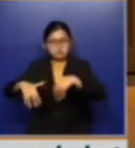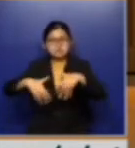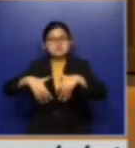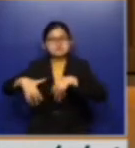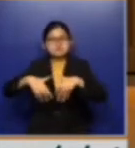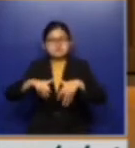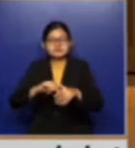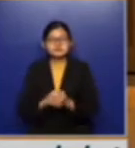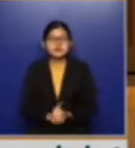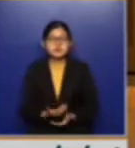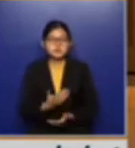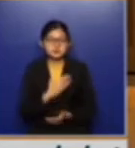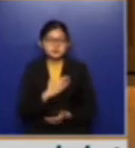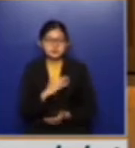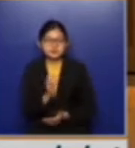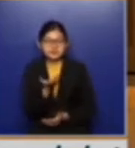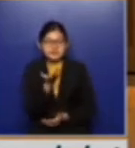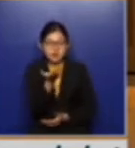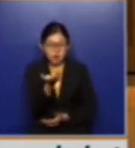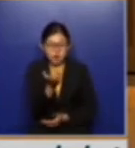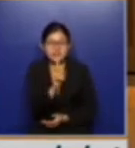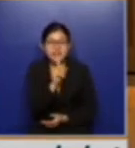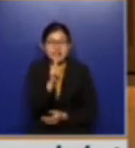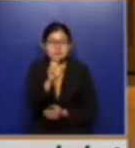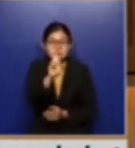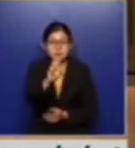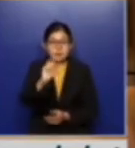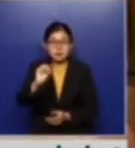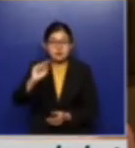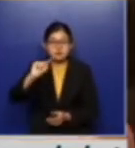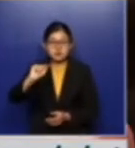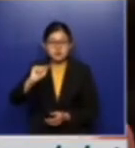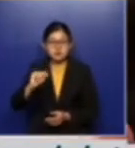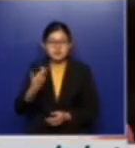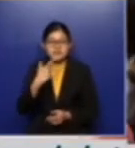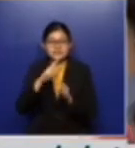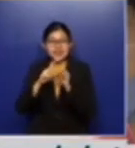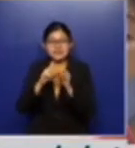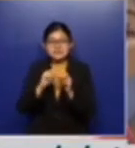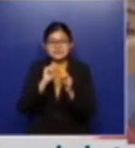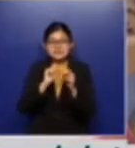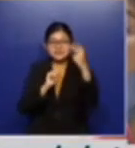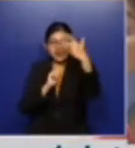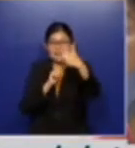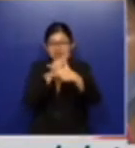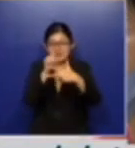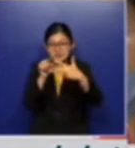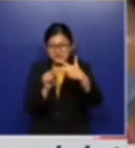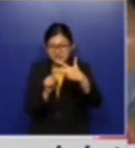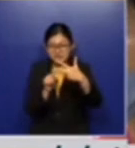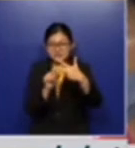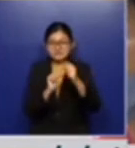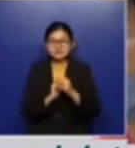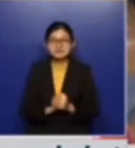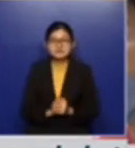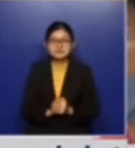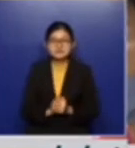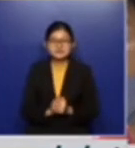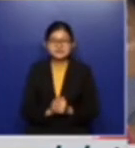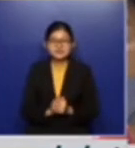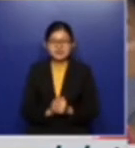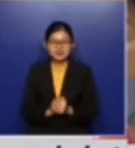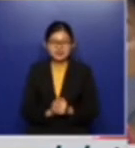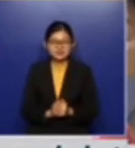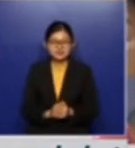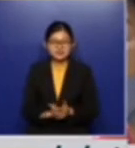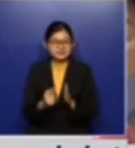ผมขออนุญาตถามท่านรัฐมนตรีทีเดียว3คำถามนะครับ ครับ ท่านประธานครับในตอนแรกเนี่ย